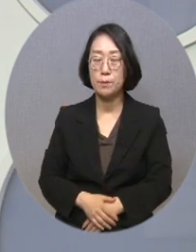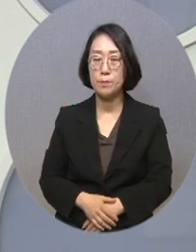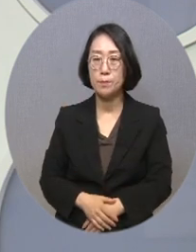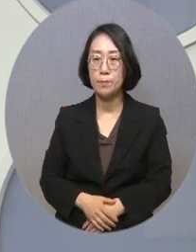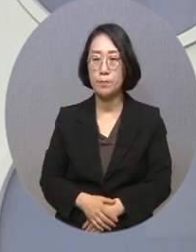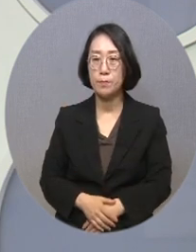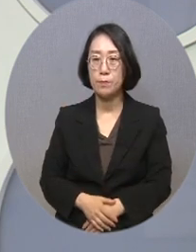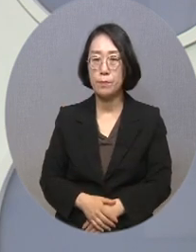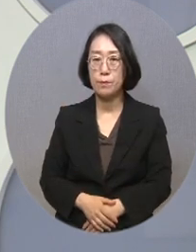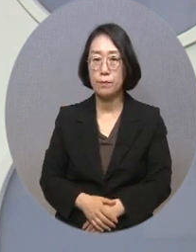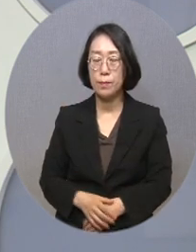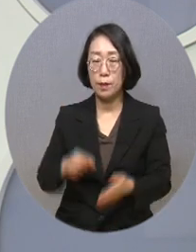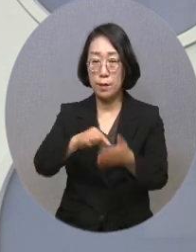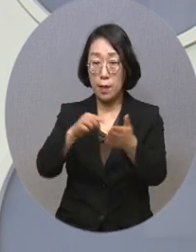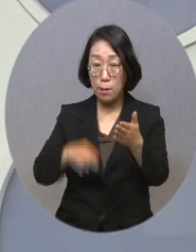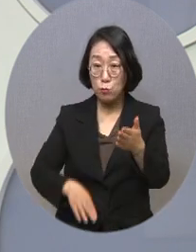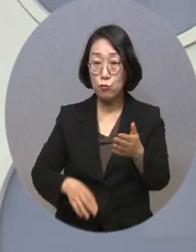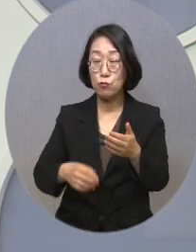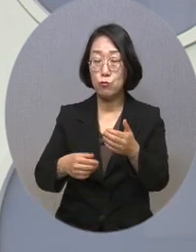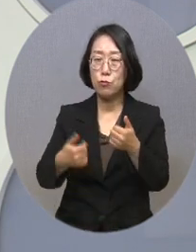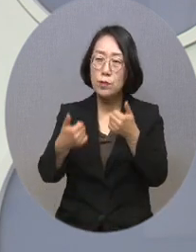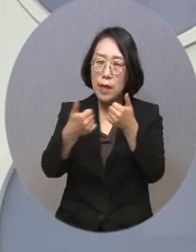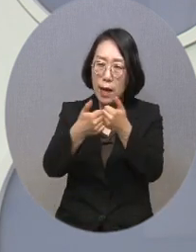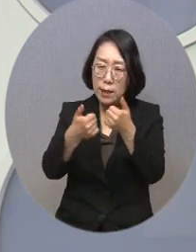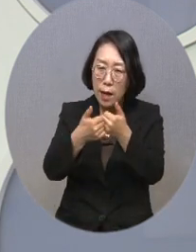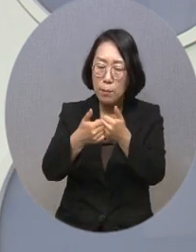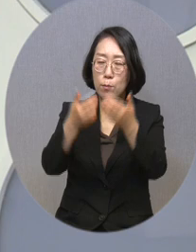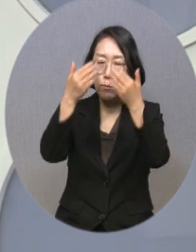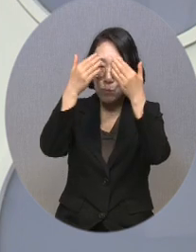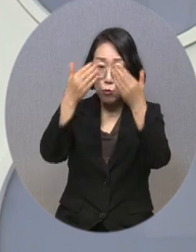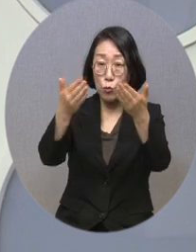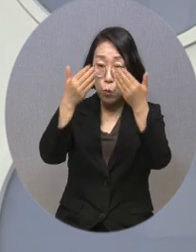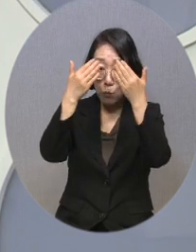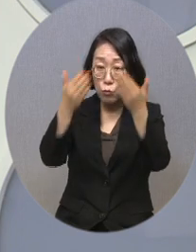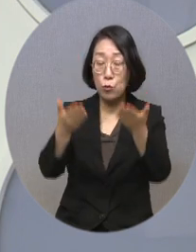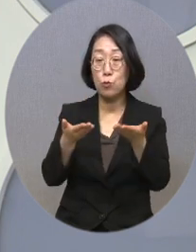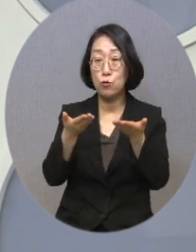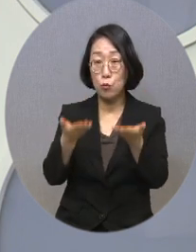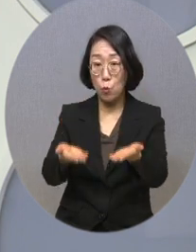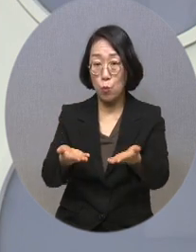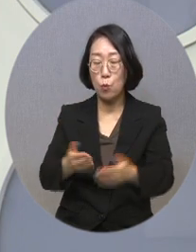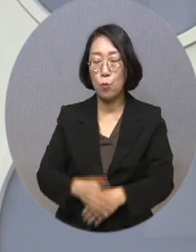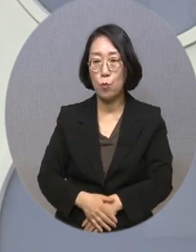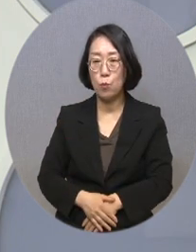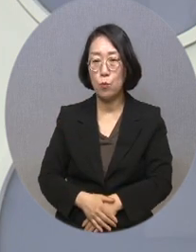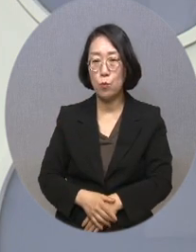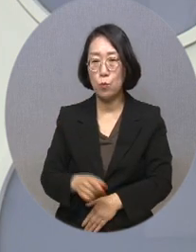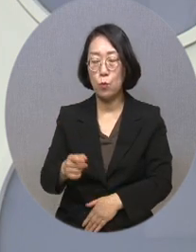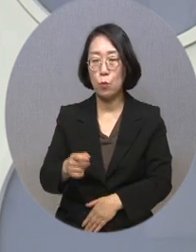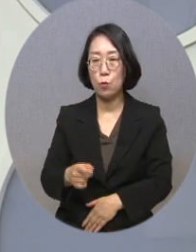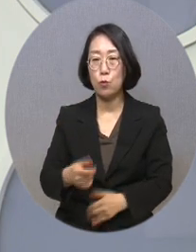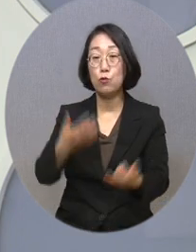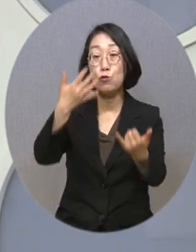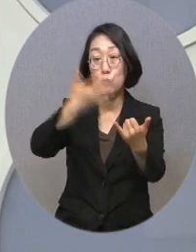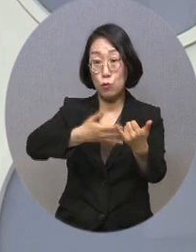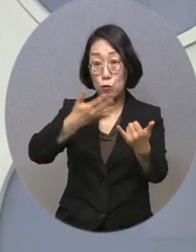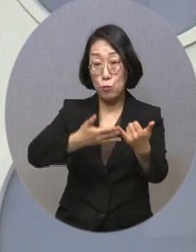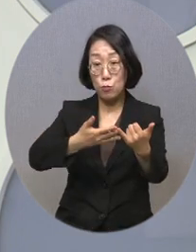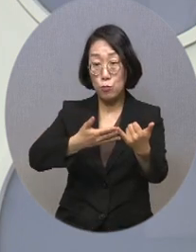그 세무 상담도 무료로 이렇게 하는 것은 물론이고 또 세무사 TV 유튜브를